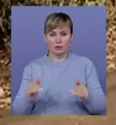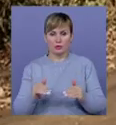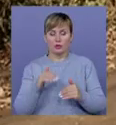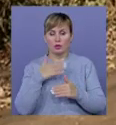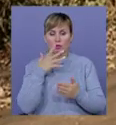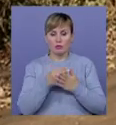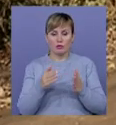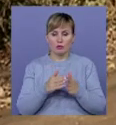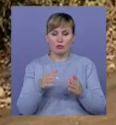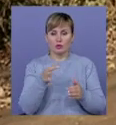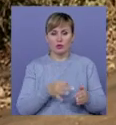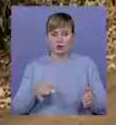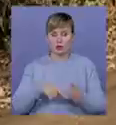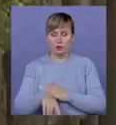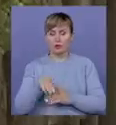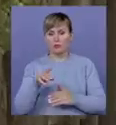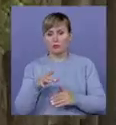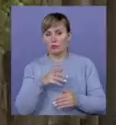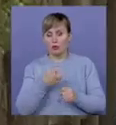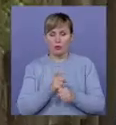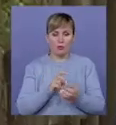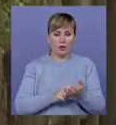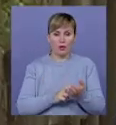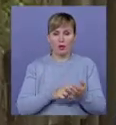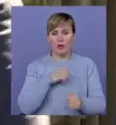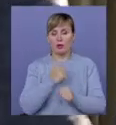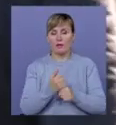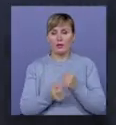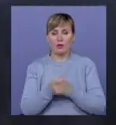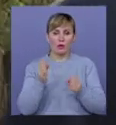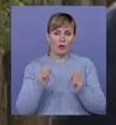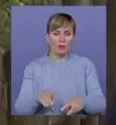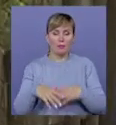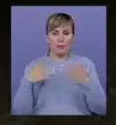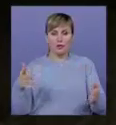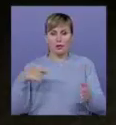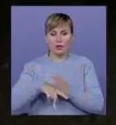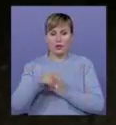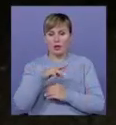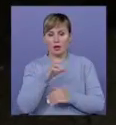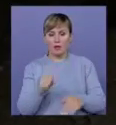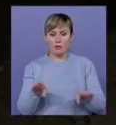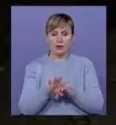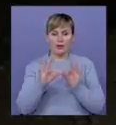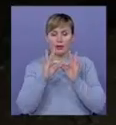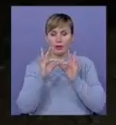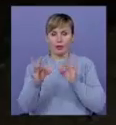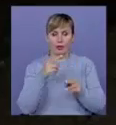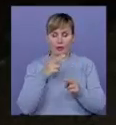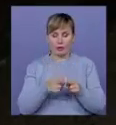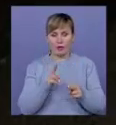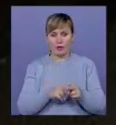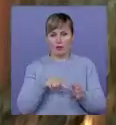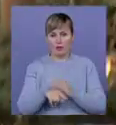собственного дома жители микрорайона Тастыбулак не рискуют. Главный источник угрозы – огромная яма, прикрытая тонким слоем металлического